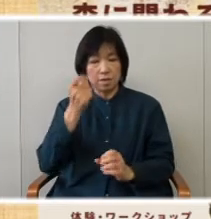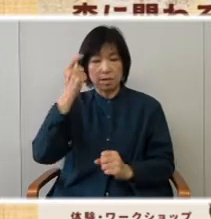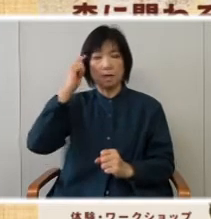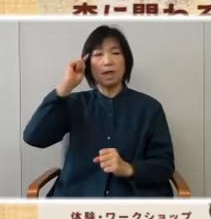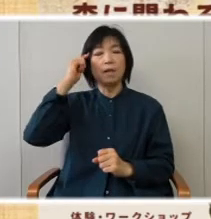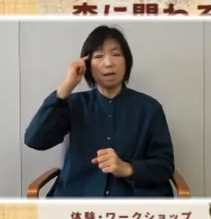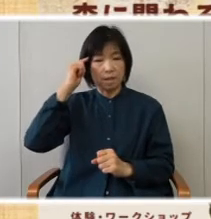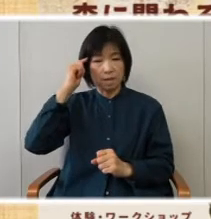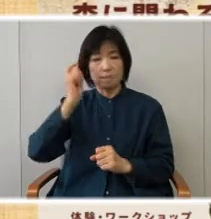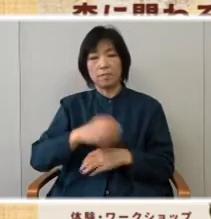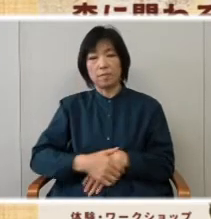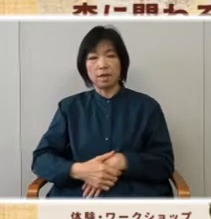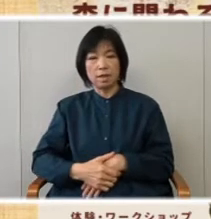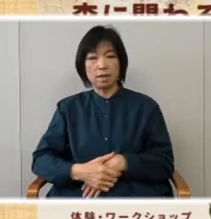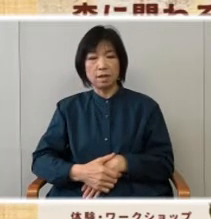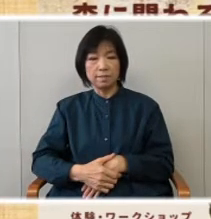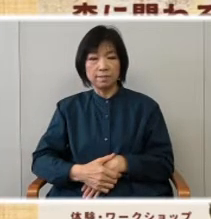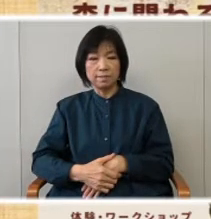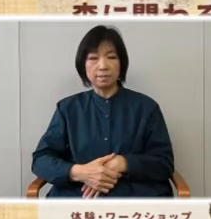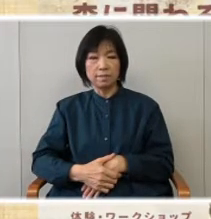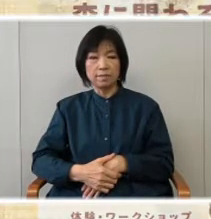えでございます。